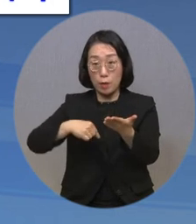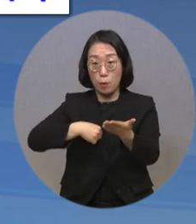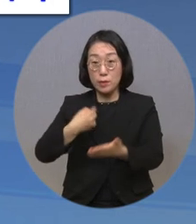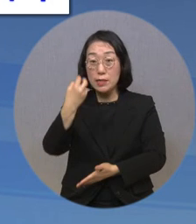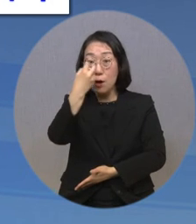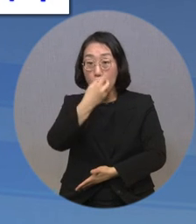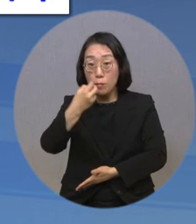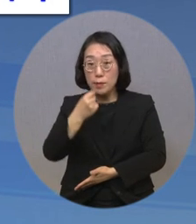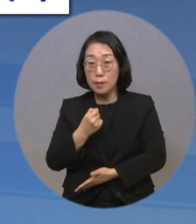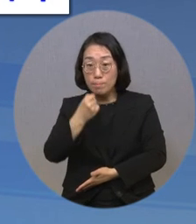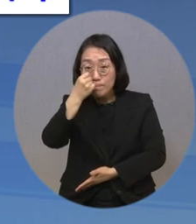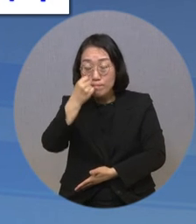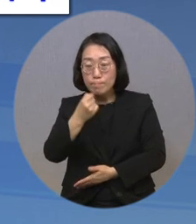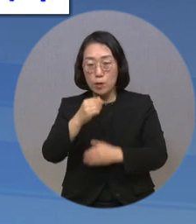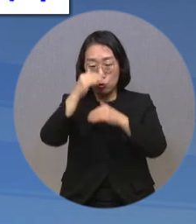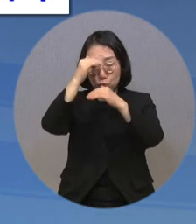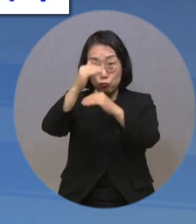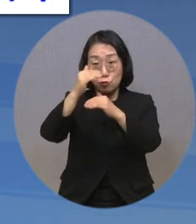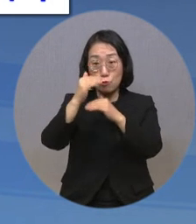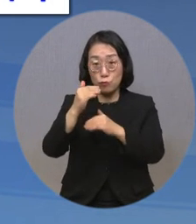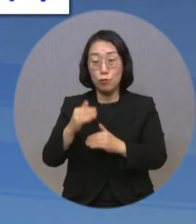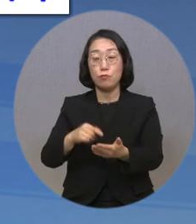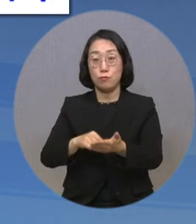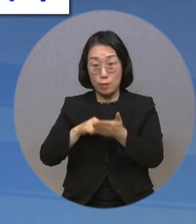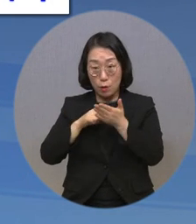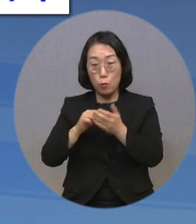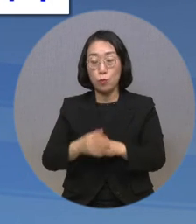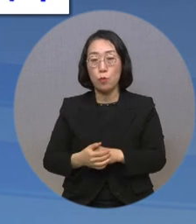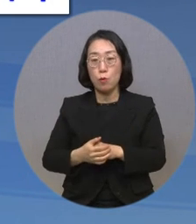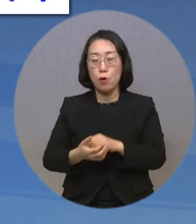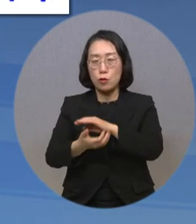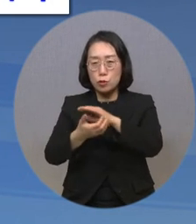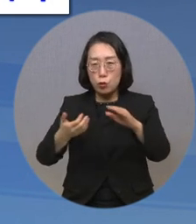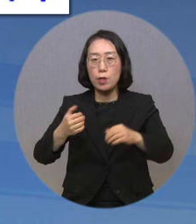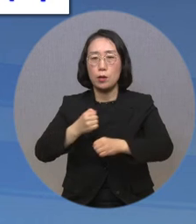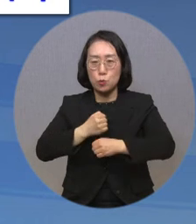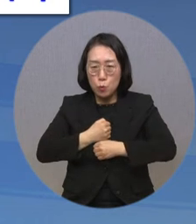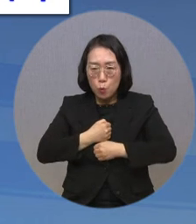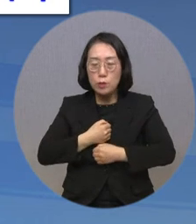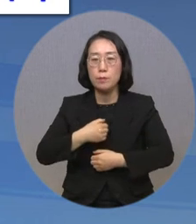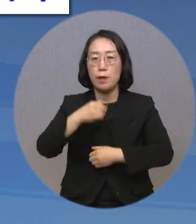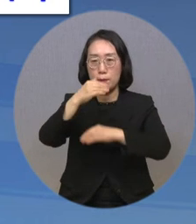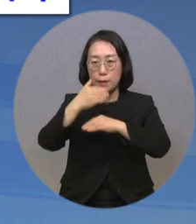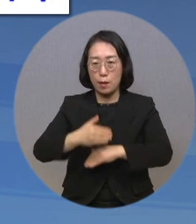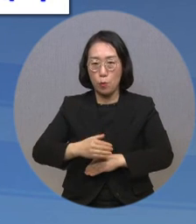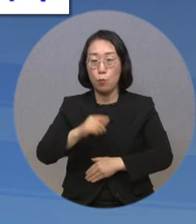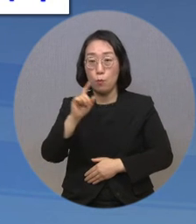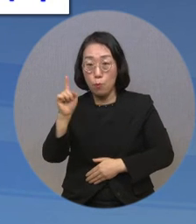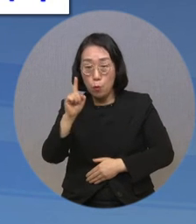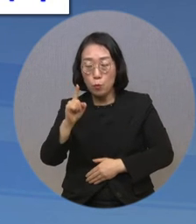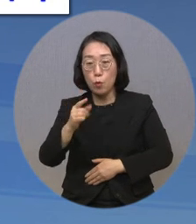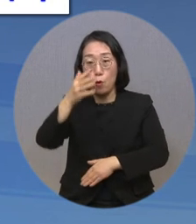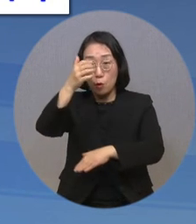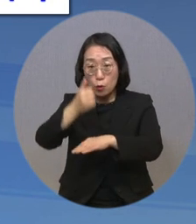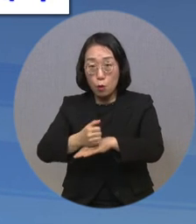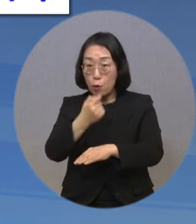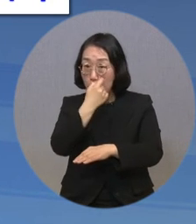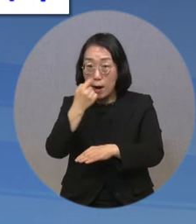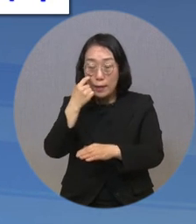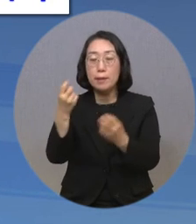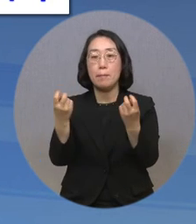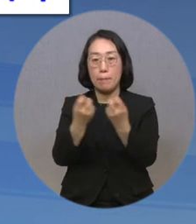3종의 이용방법을 순서대로 안내하고 검사 전에 알아야 할 공통사항과 검사 결과 보는 방법